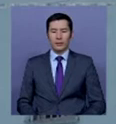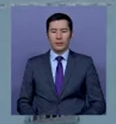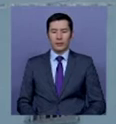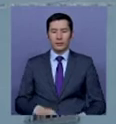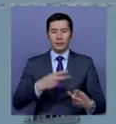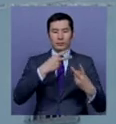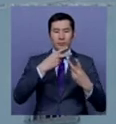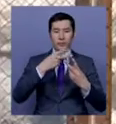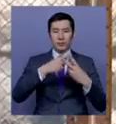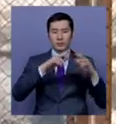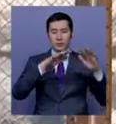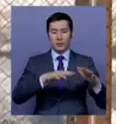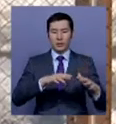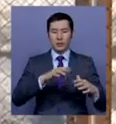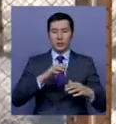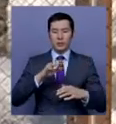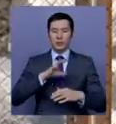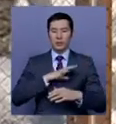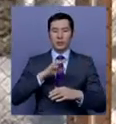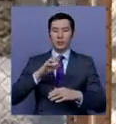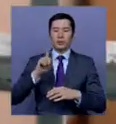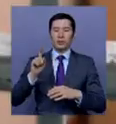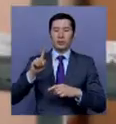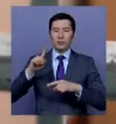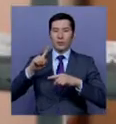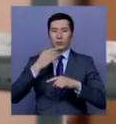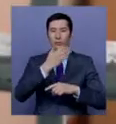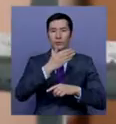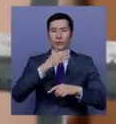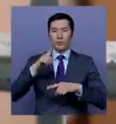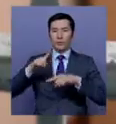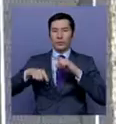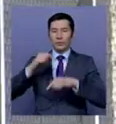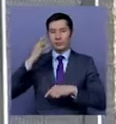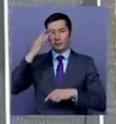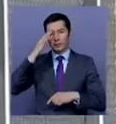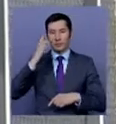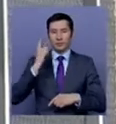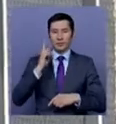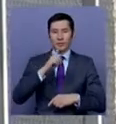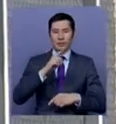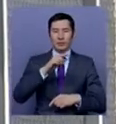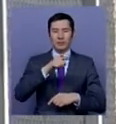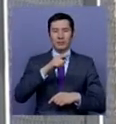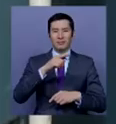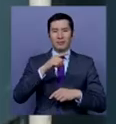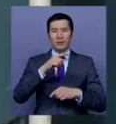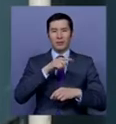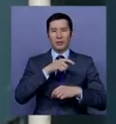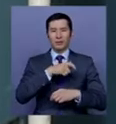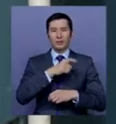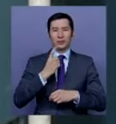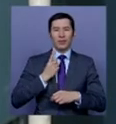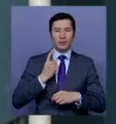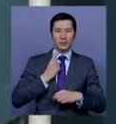Сотталғандар туыстар алып өте алмаған заттарды ақысына келісіп түрме қызметкерлері арқылы алғысы келеді. Басты сұрайтындары ұялы телефон екен. Былтыр